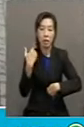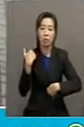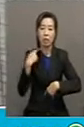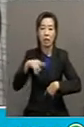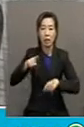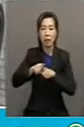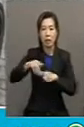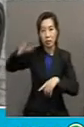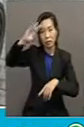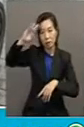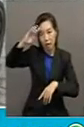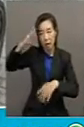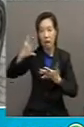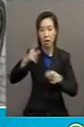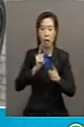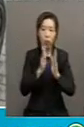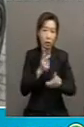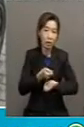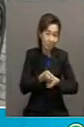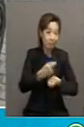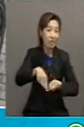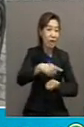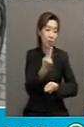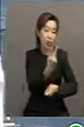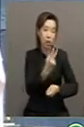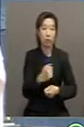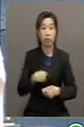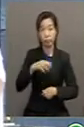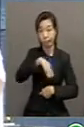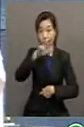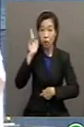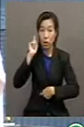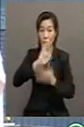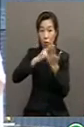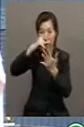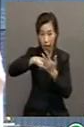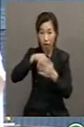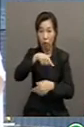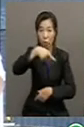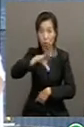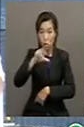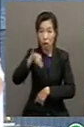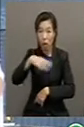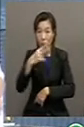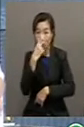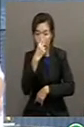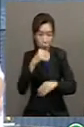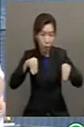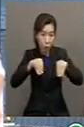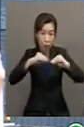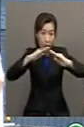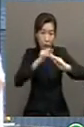พนักงานทำความสะอาดด้วยนะครับคุณผู้ชมที่ติดตามพิกัดข่าวทั่วไทยแล้วอยู่ในพื้นที่จังหวัดพิษณุโลกอยู่แถวพระราช